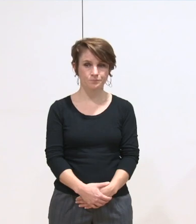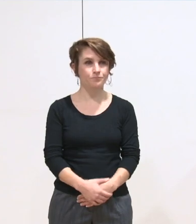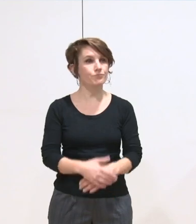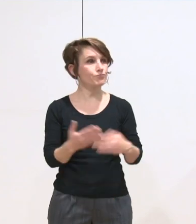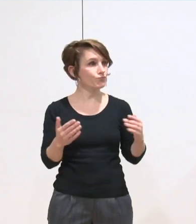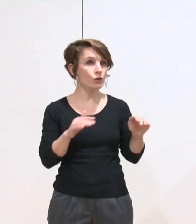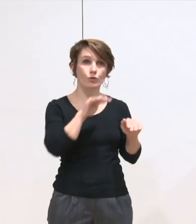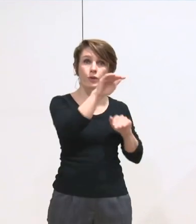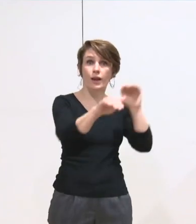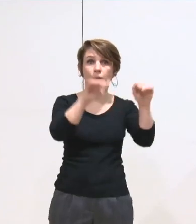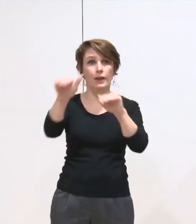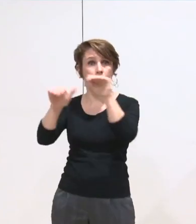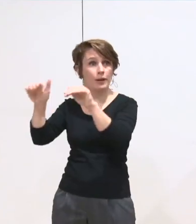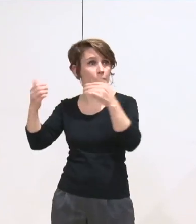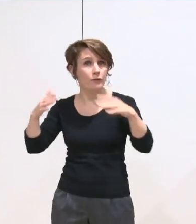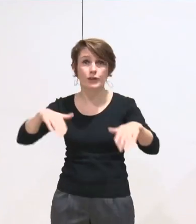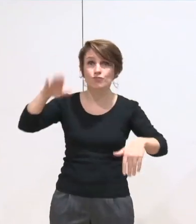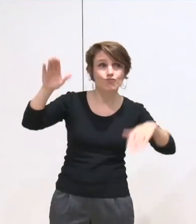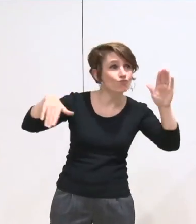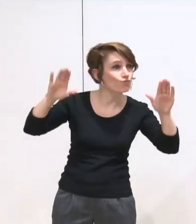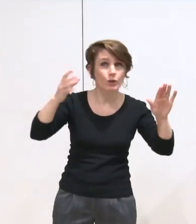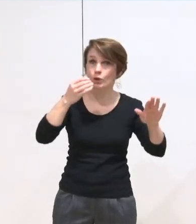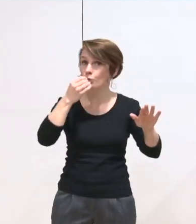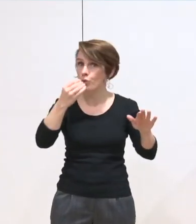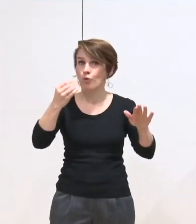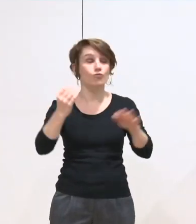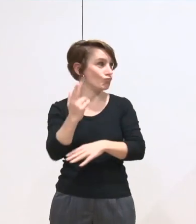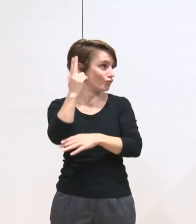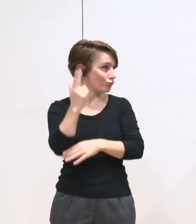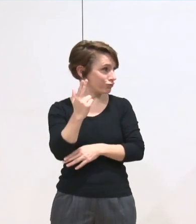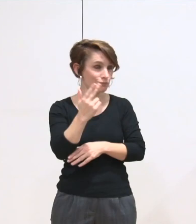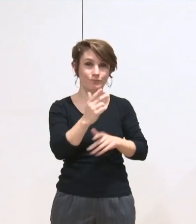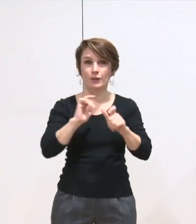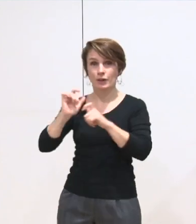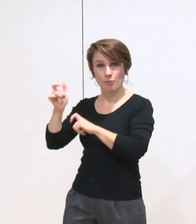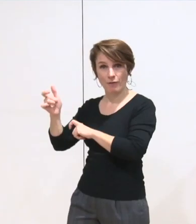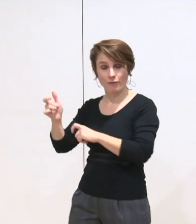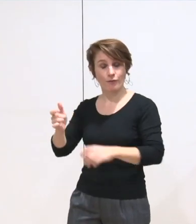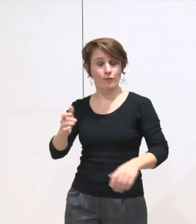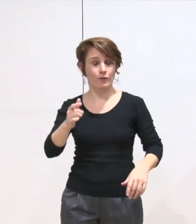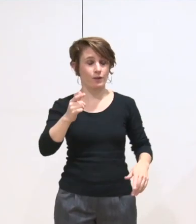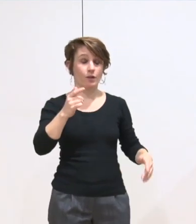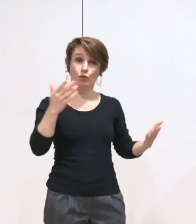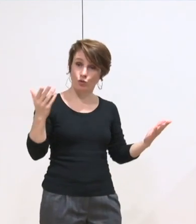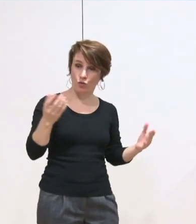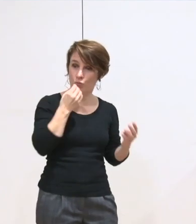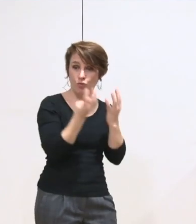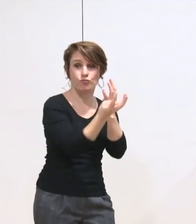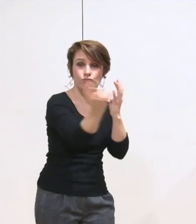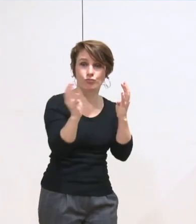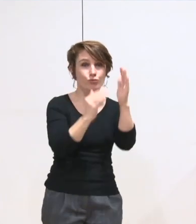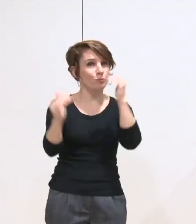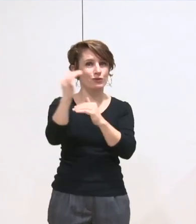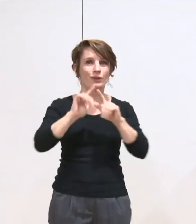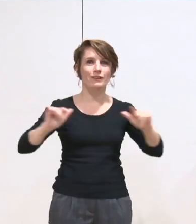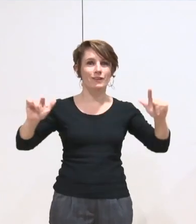L'appel ayant été réalisé, nous pouvons commencer. Très bien. Il y a bien le quorum. Et donc, chers grenobloises